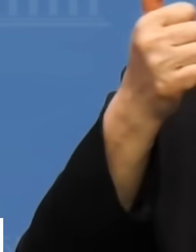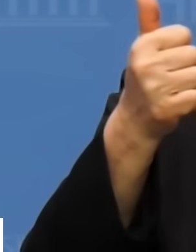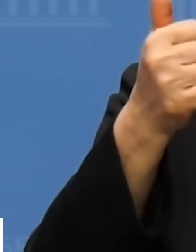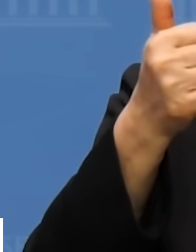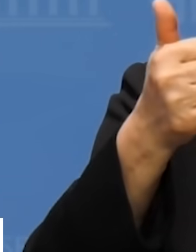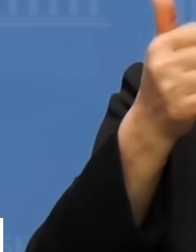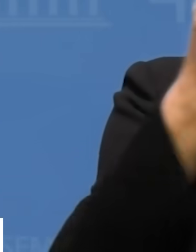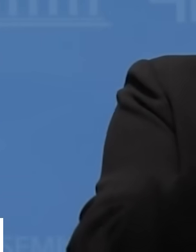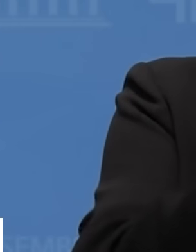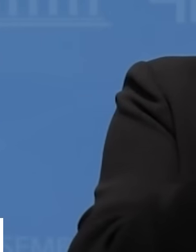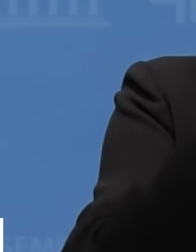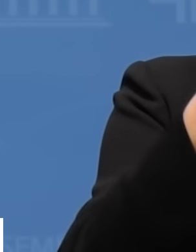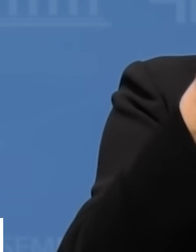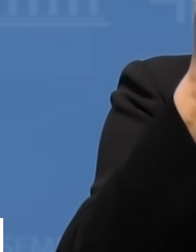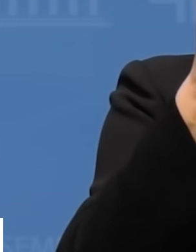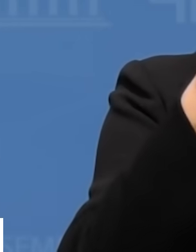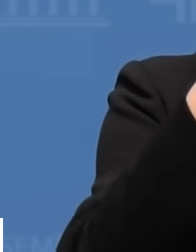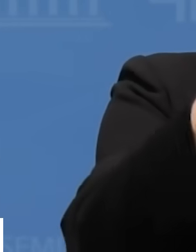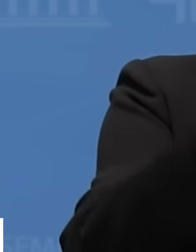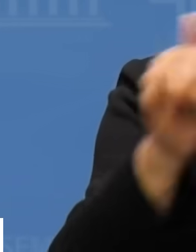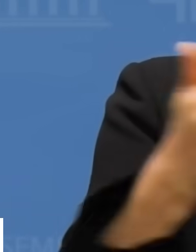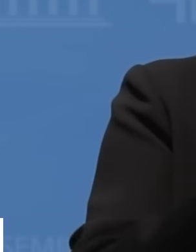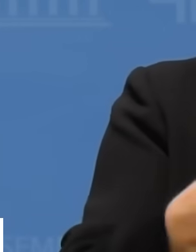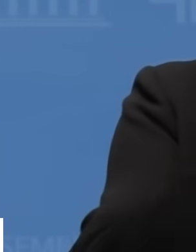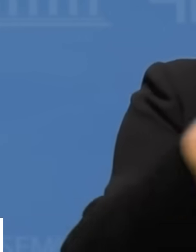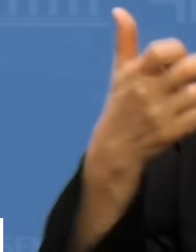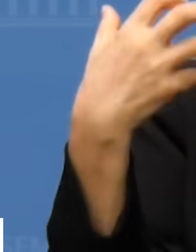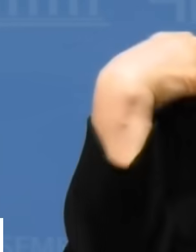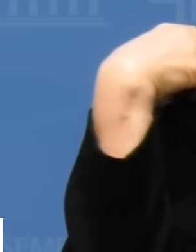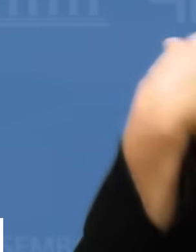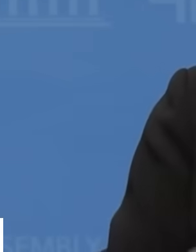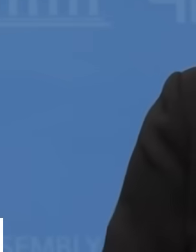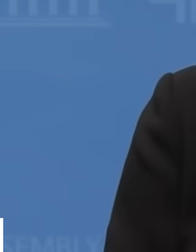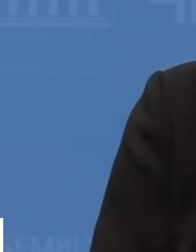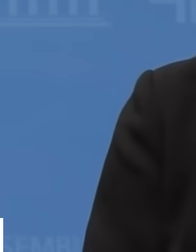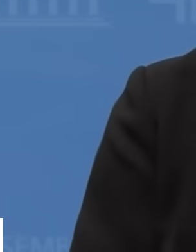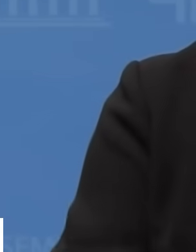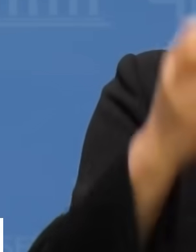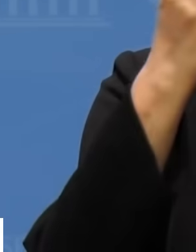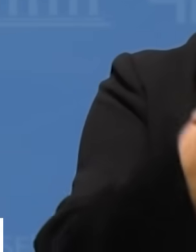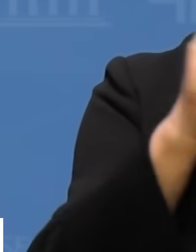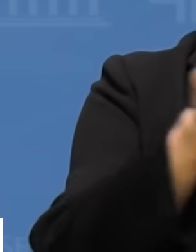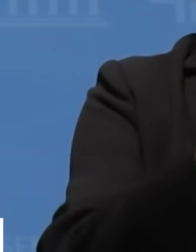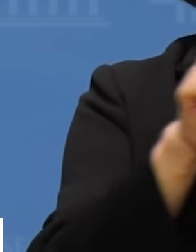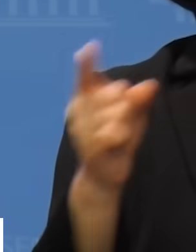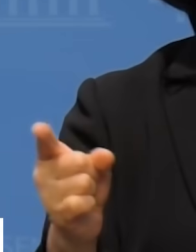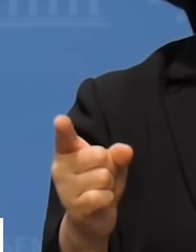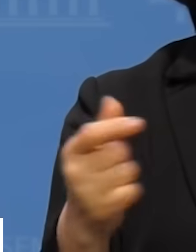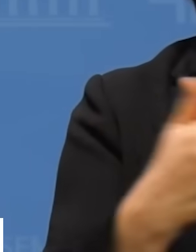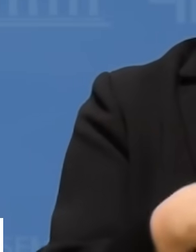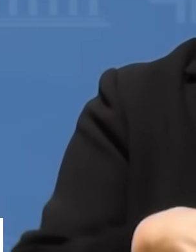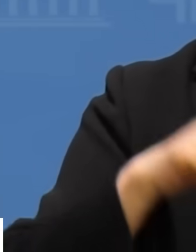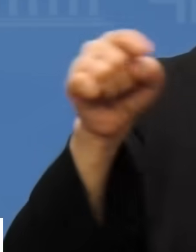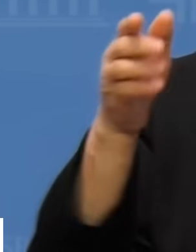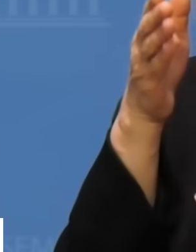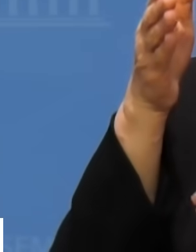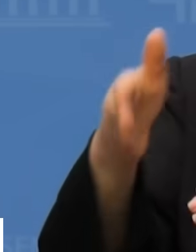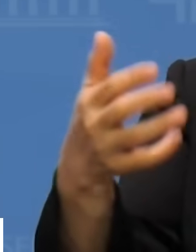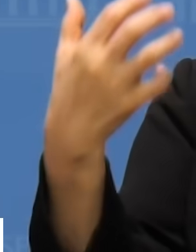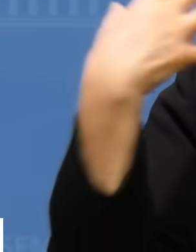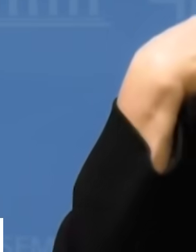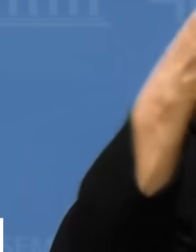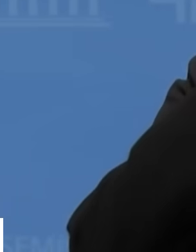법조인들의 책임이 가장 크다고 할 것입니다. 그러나 사법 불신을 증폭시켜온 정치권의 책임